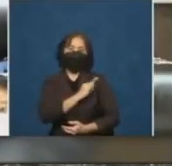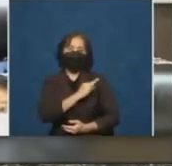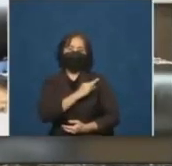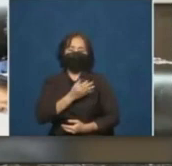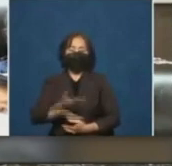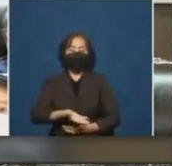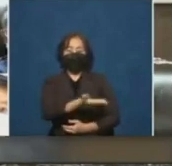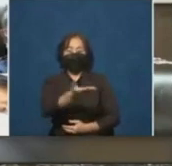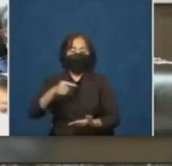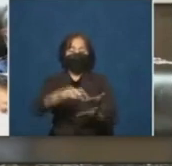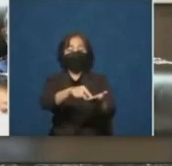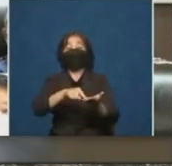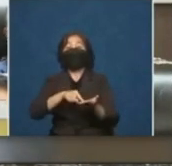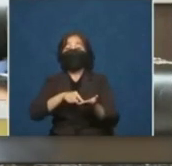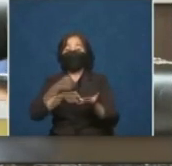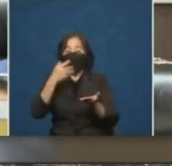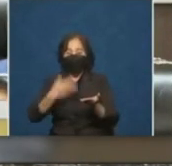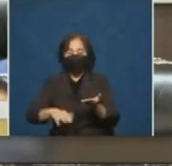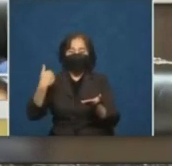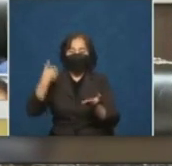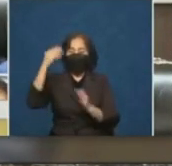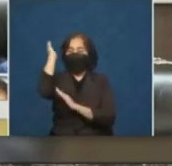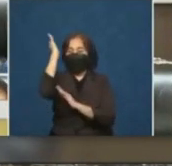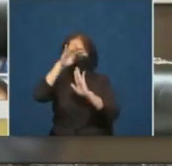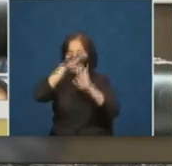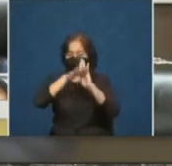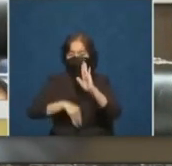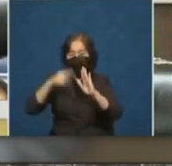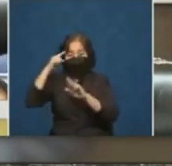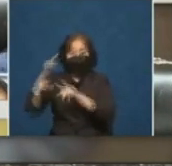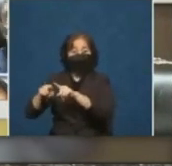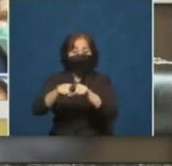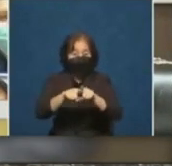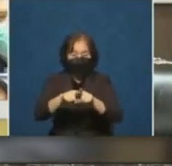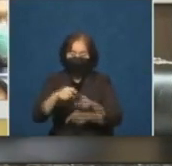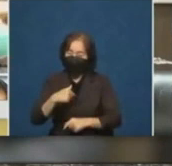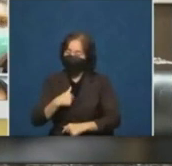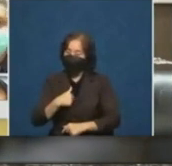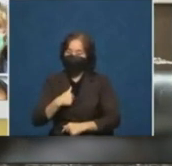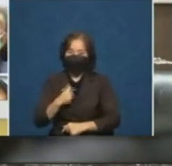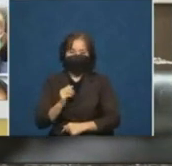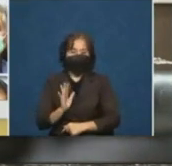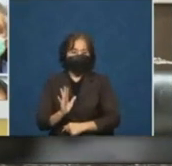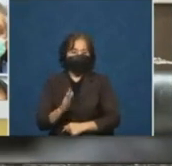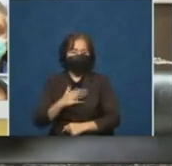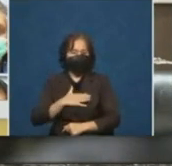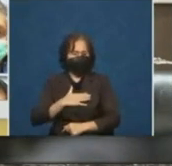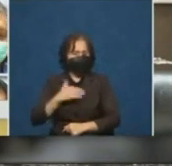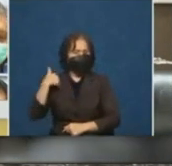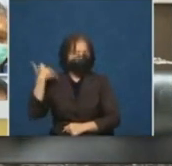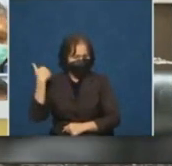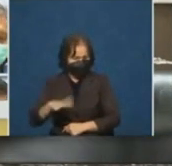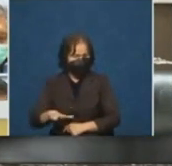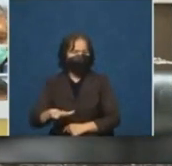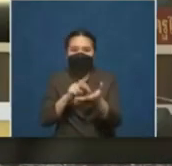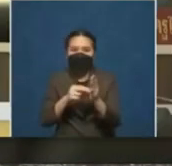คือมันสังเกตได้นะส่วนใหญ่เลยอะตอนอภิปรายนี่คือหนุนเต็มตัวเลยอะคนที่ไปเป็นกรรมธิการเนี่ยส่วน